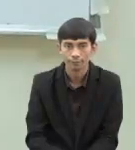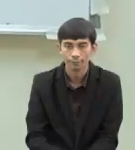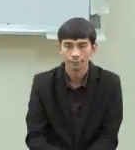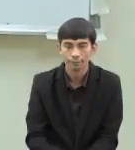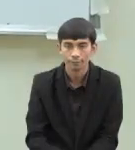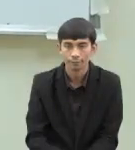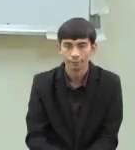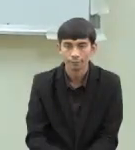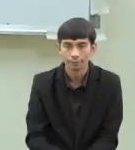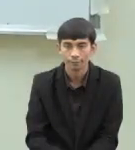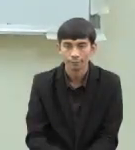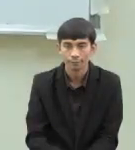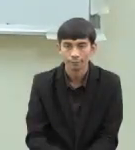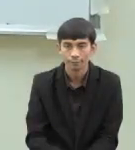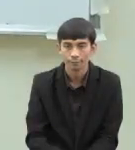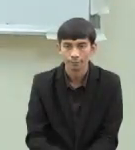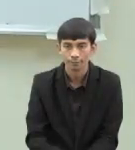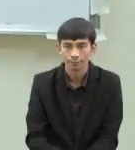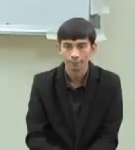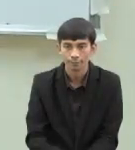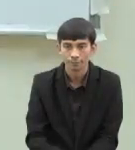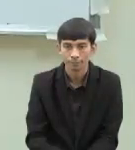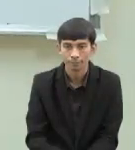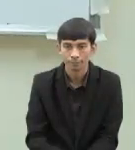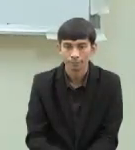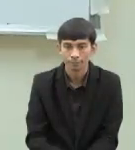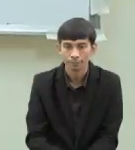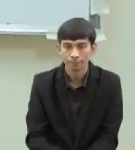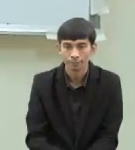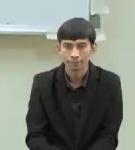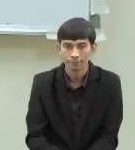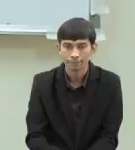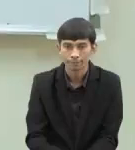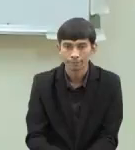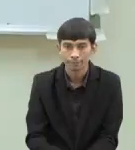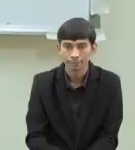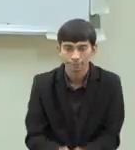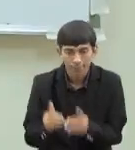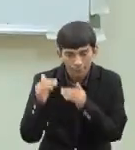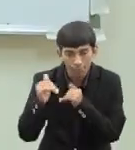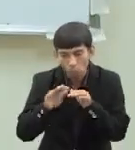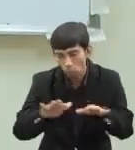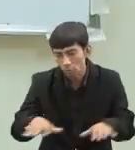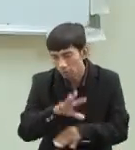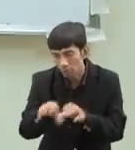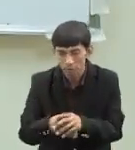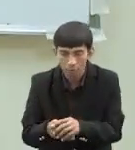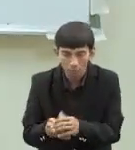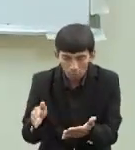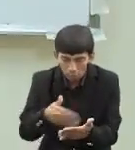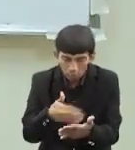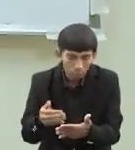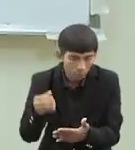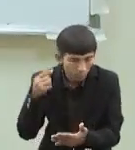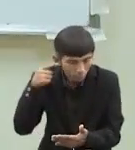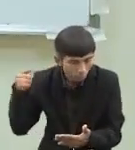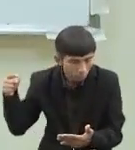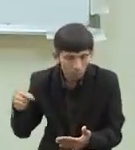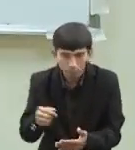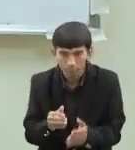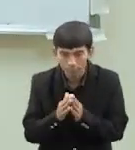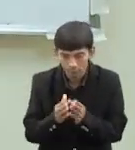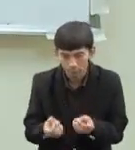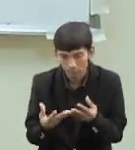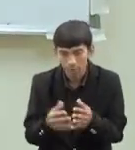à, con chân con tặng ác nế nè khu sâu đã sâu bụi hoài mẹ nè đòi xa ta nè khu sâu ai sẵn không thác con sâu bụi chì nè khu nè con nè